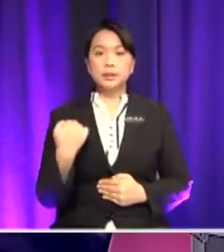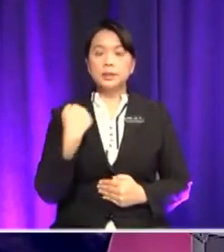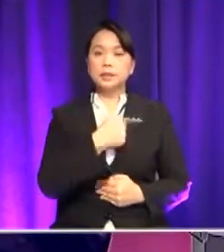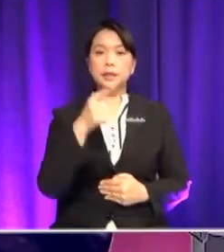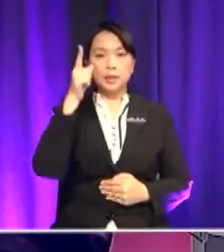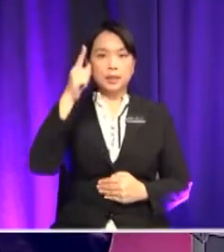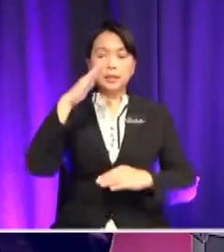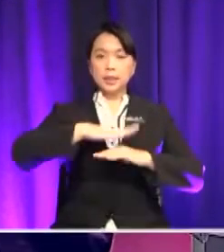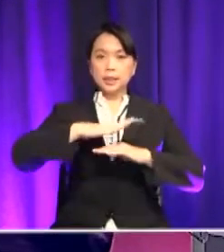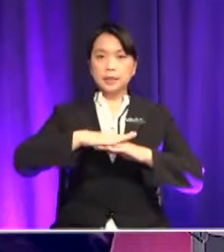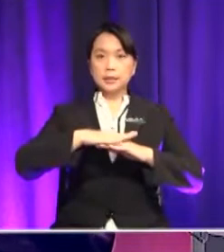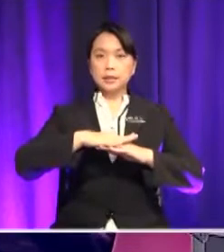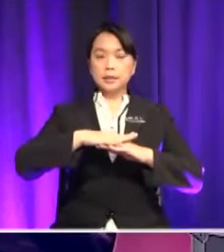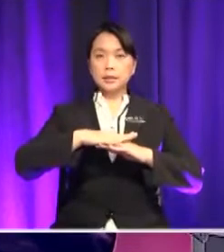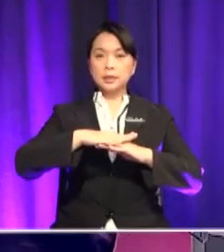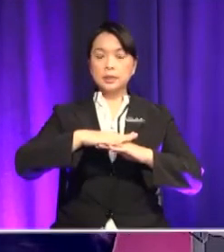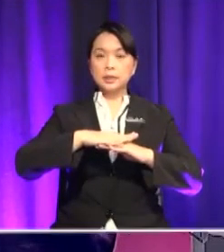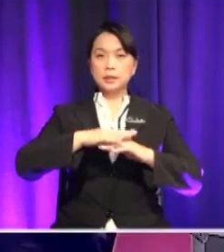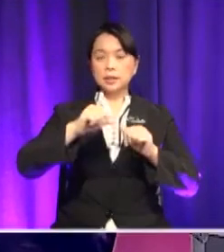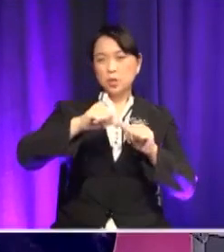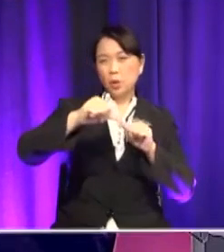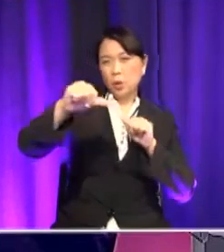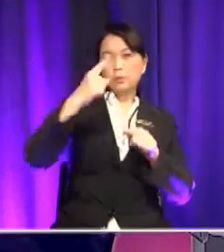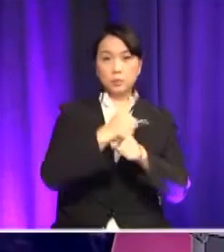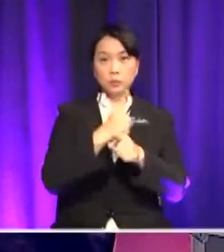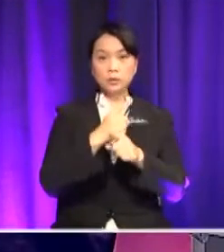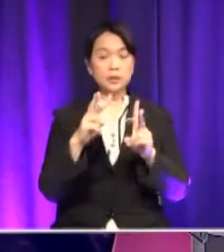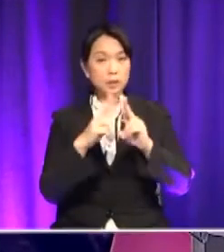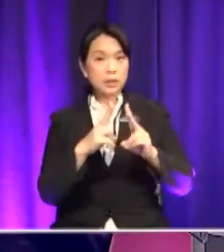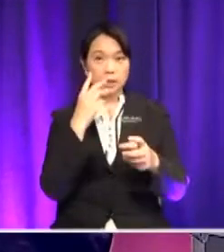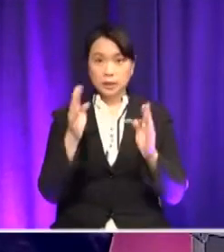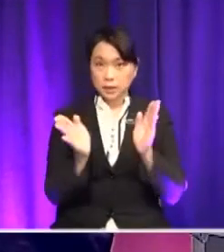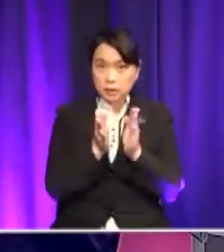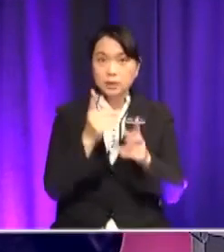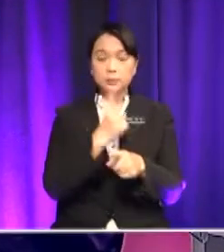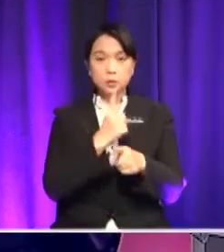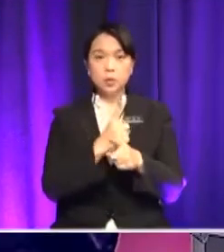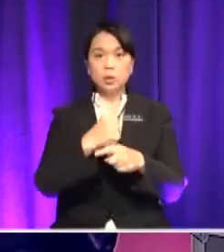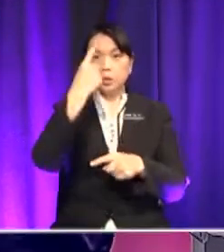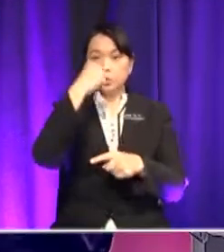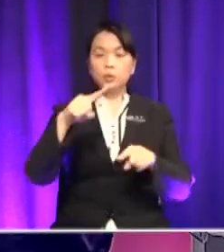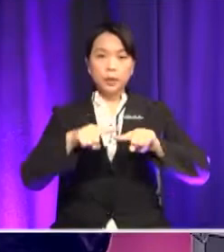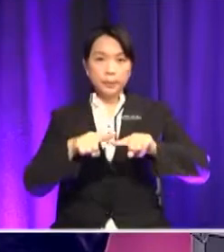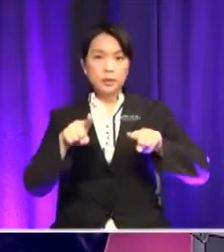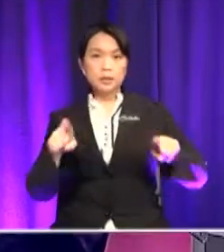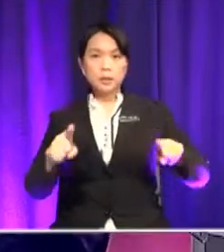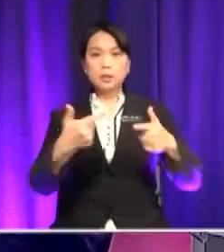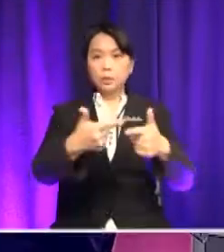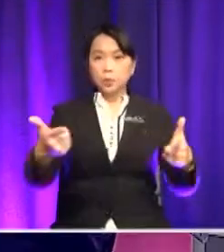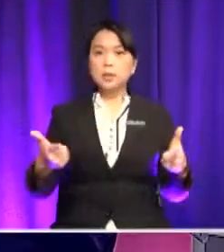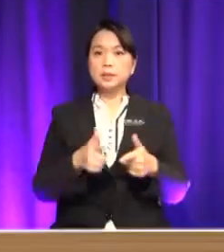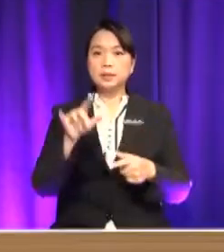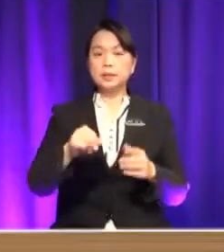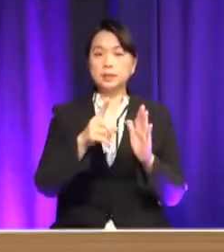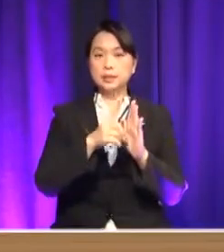daripada atas, dia jauh sangat dan dia sangat kecil. Okey, untuk membezakan antara lokasi-lokasi yang ditunjukkan